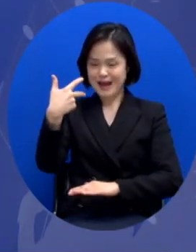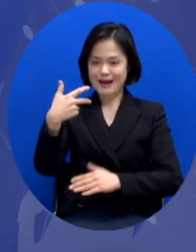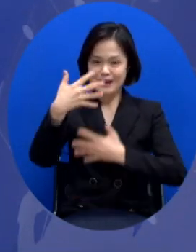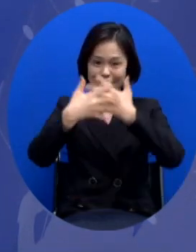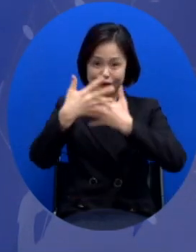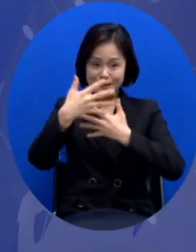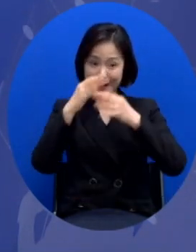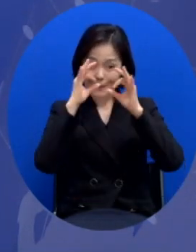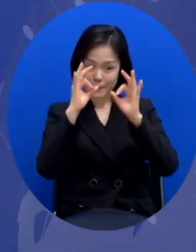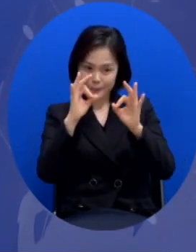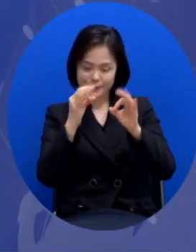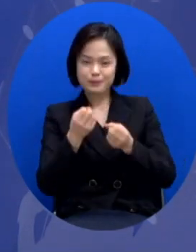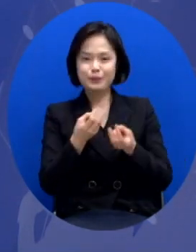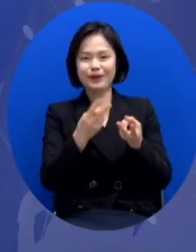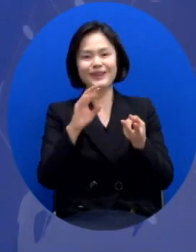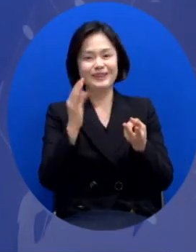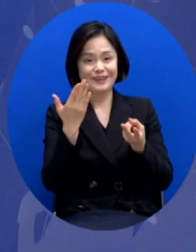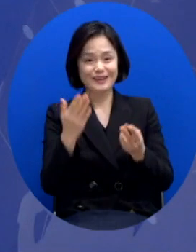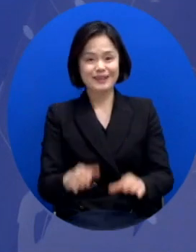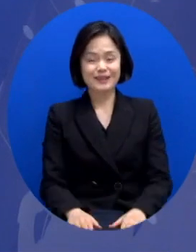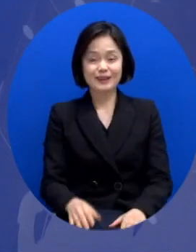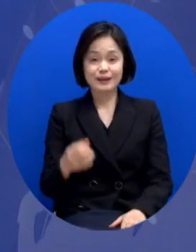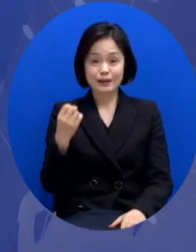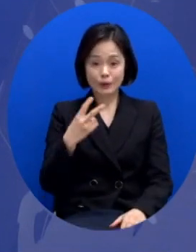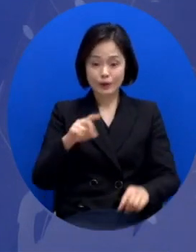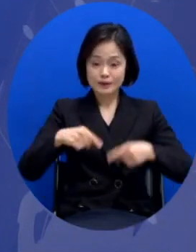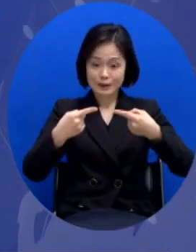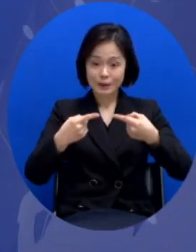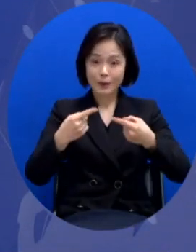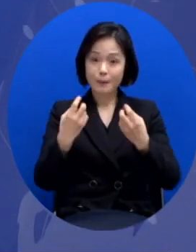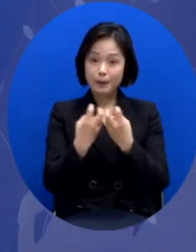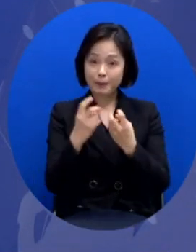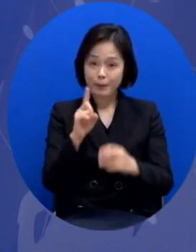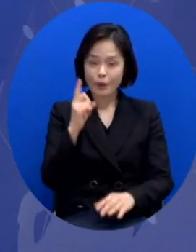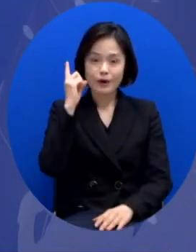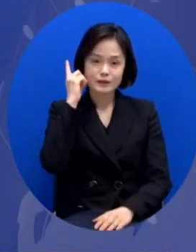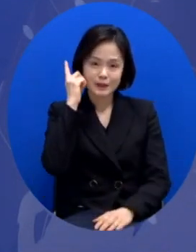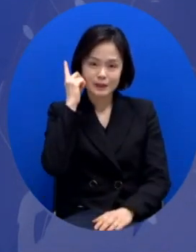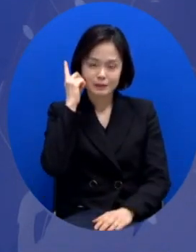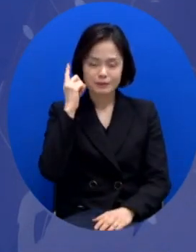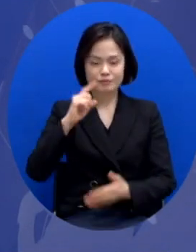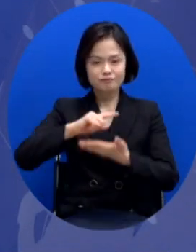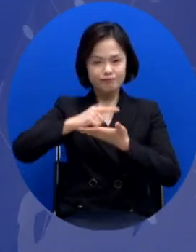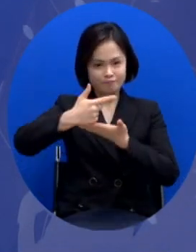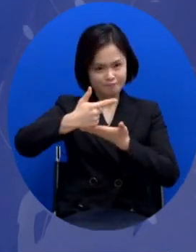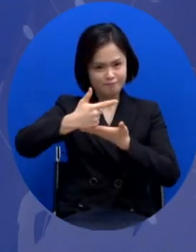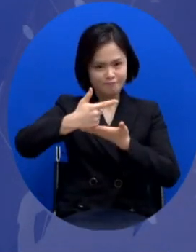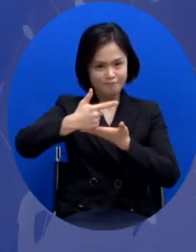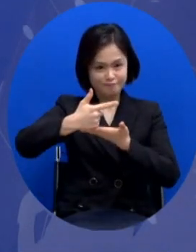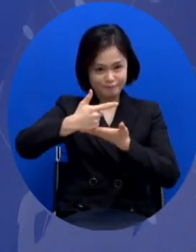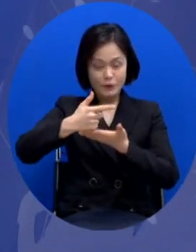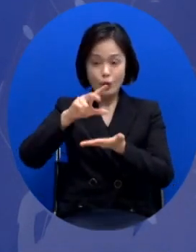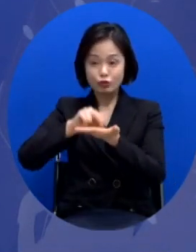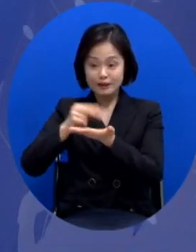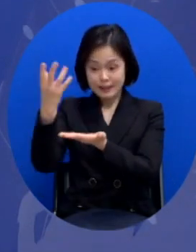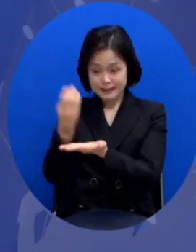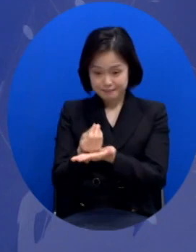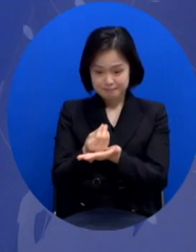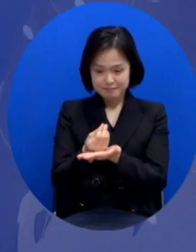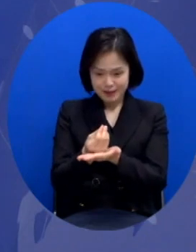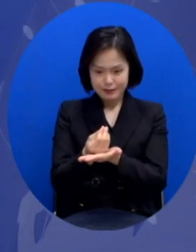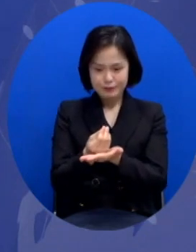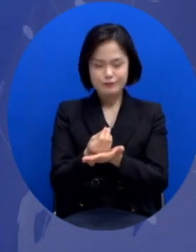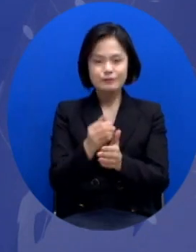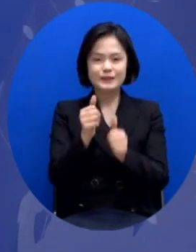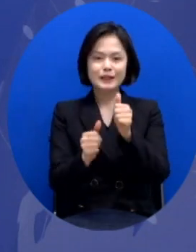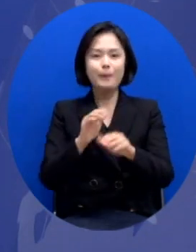각자의 편한 장소에서 스마트폰이나 컴퓨터로 문제를 다운받아서 시험을 보는 방식으로 진행했습니다 4 특히